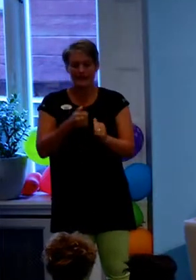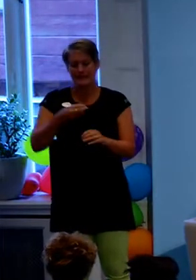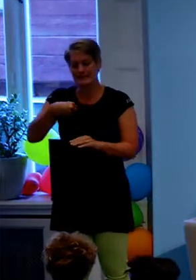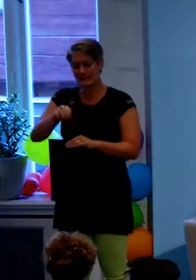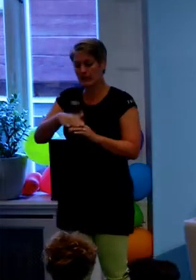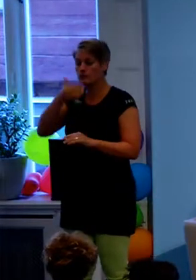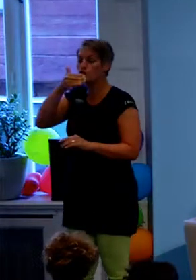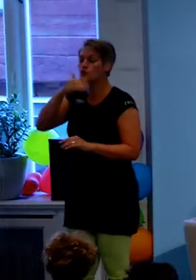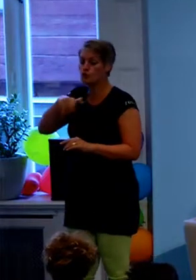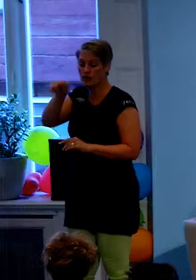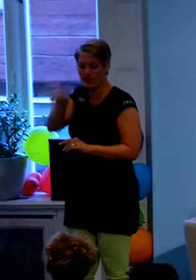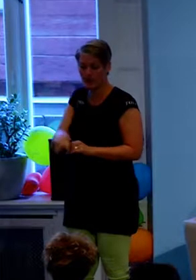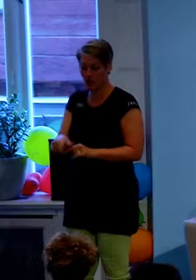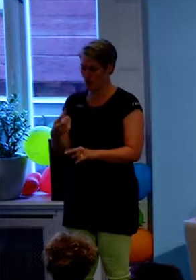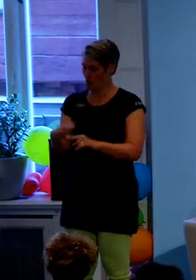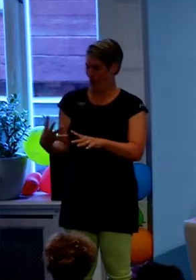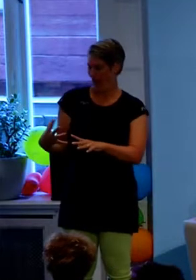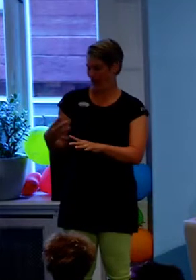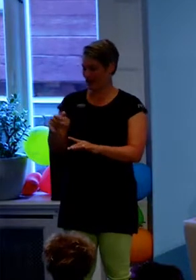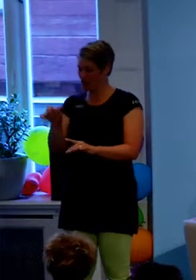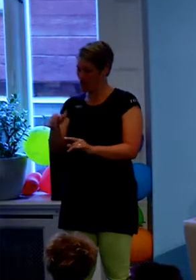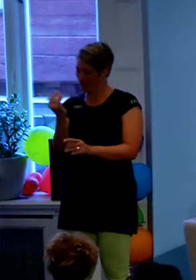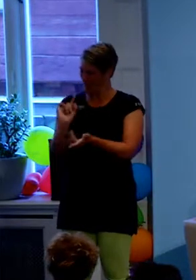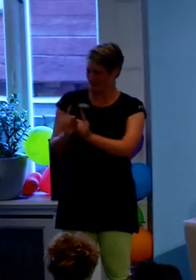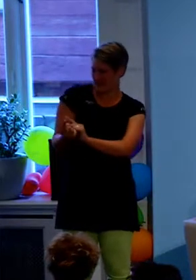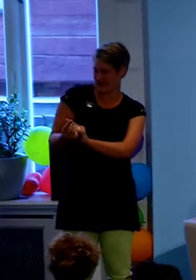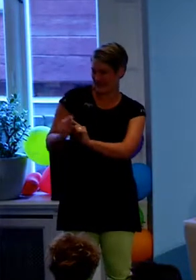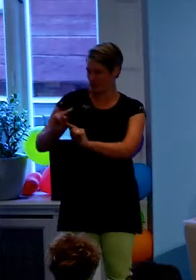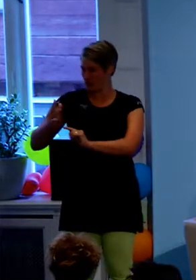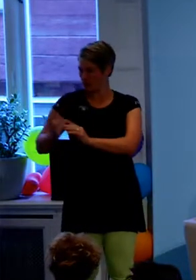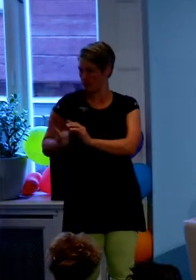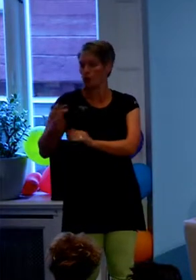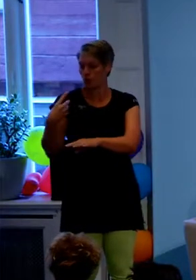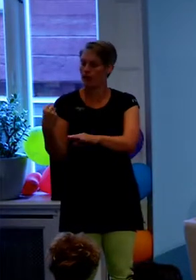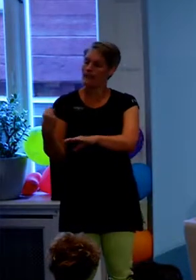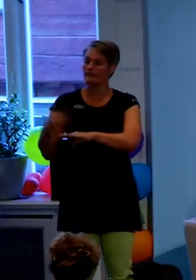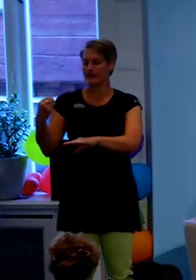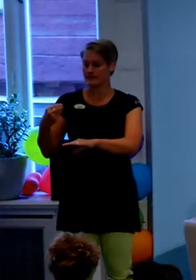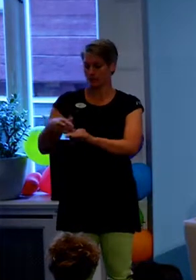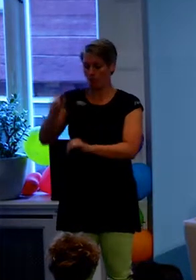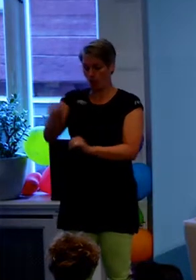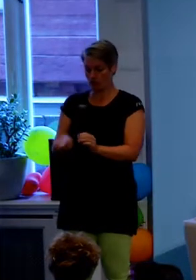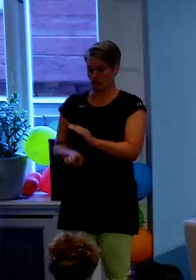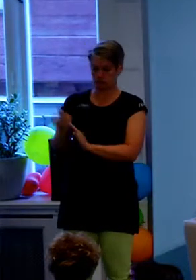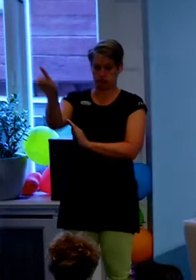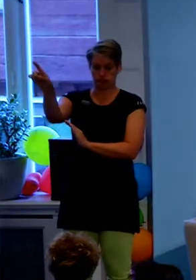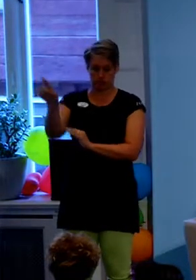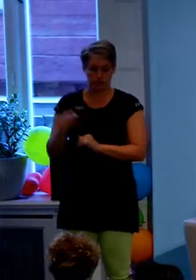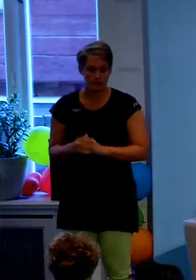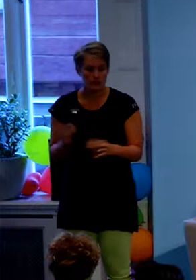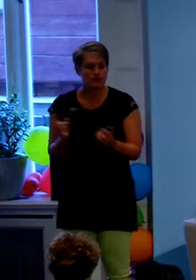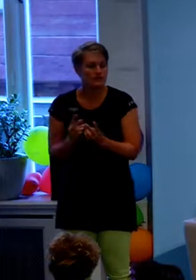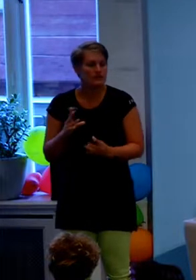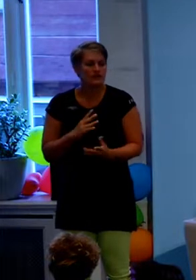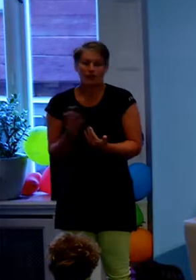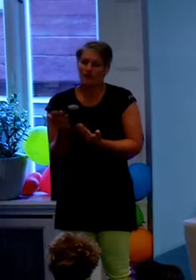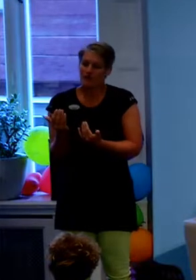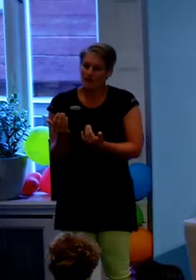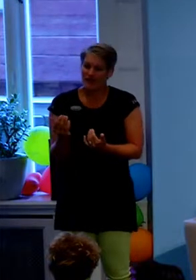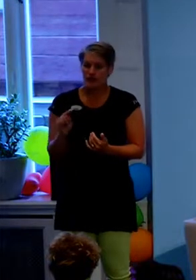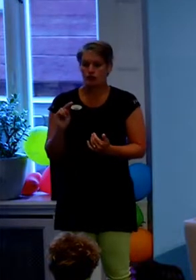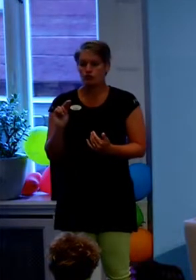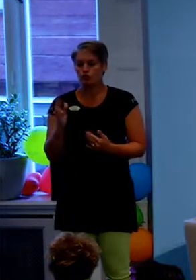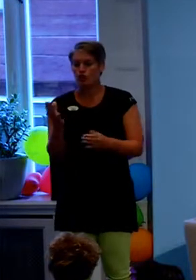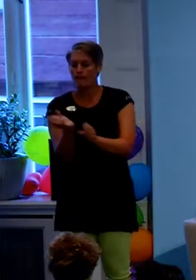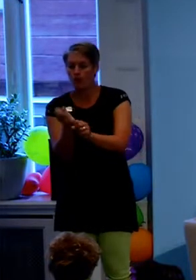ungt stjärnskott som kan bli den nya, då skjuter ju prislappen i höjden. Alltså att det finns någon förväntan och nya bolag